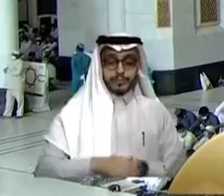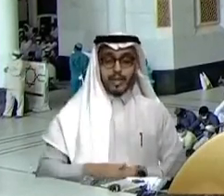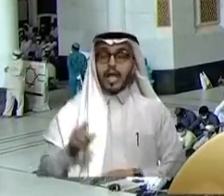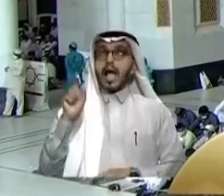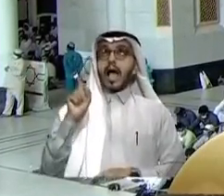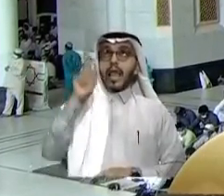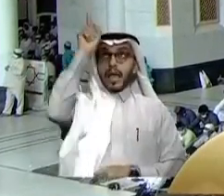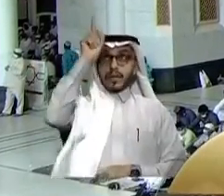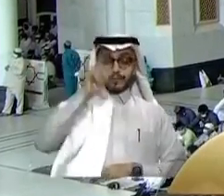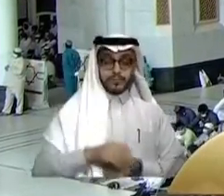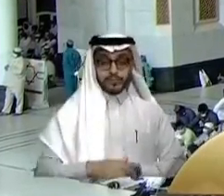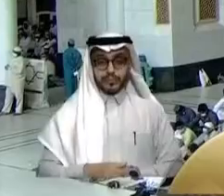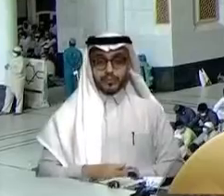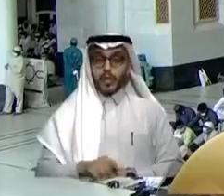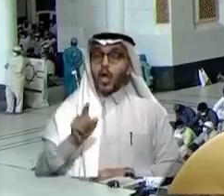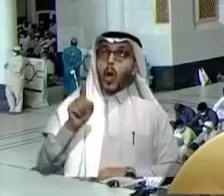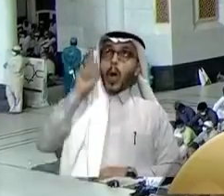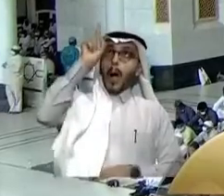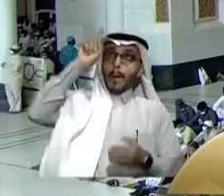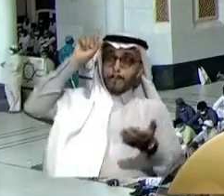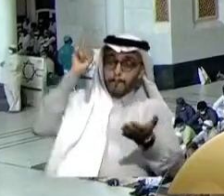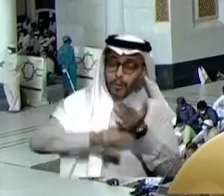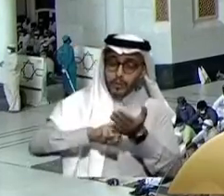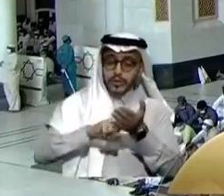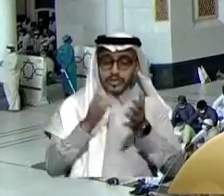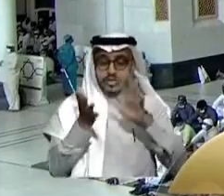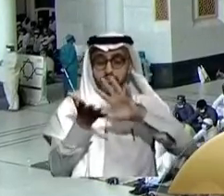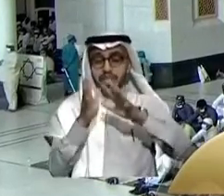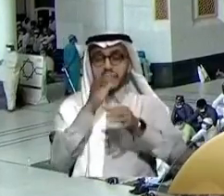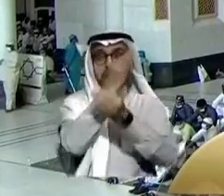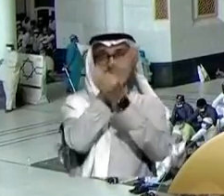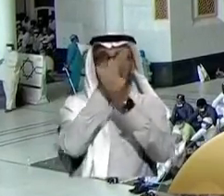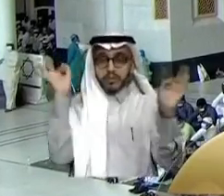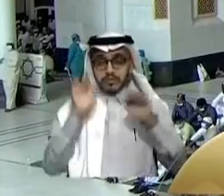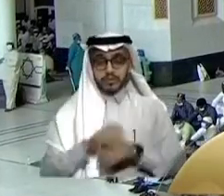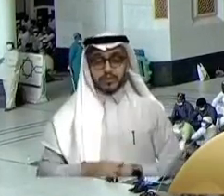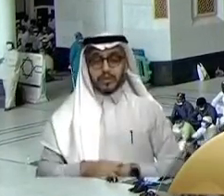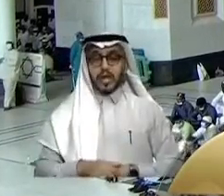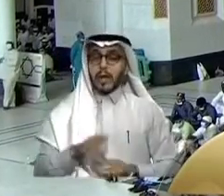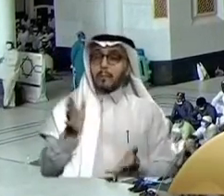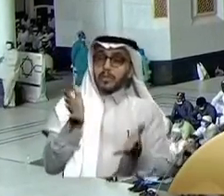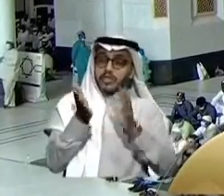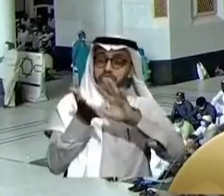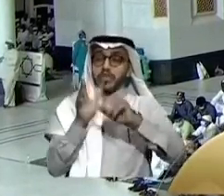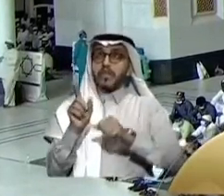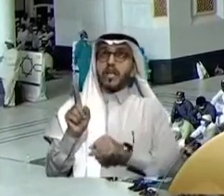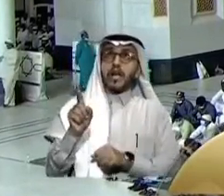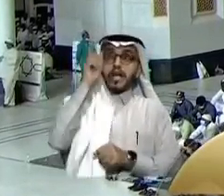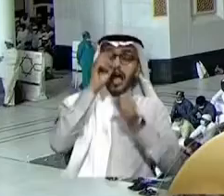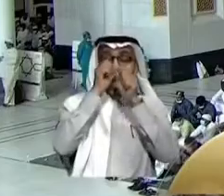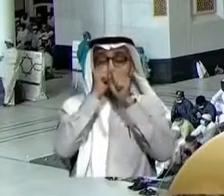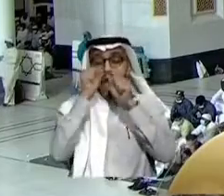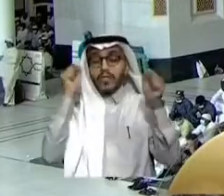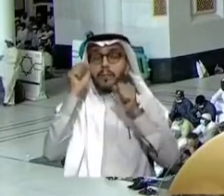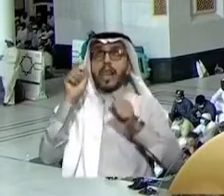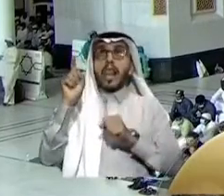الله هو المستحق لصفات الكمال، المنعوت بنعوت